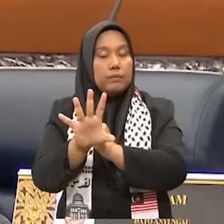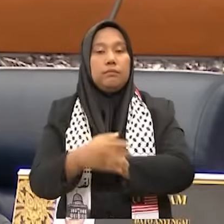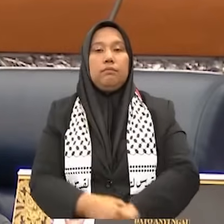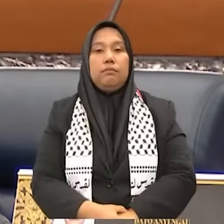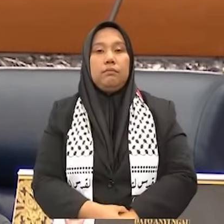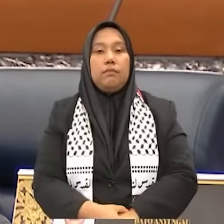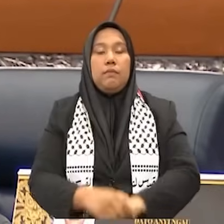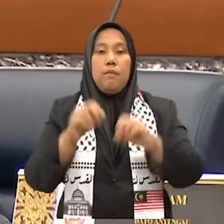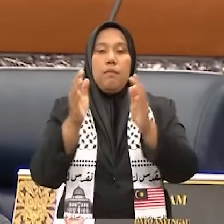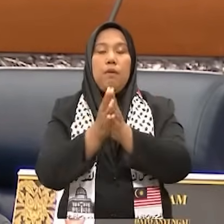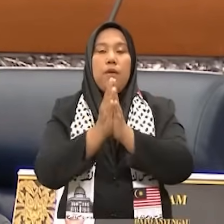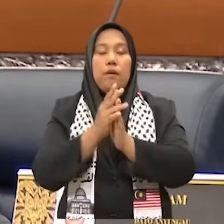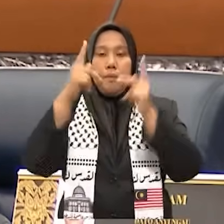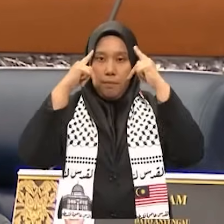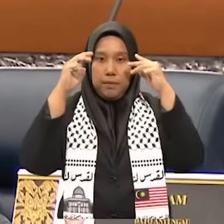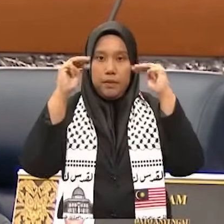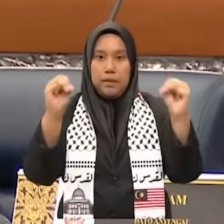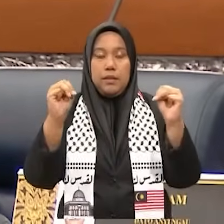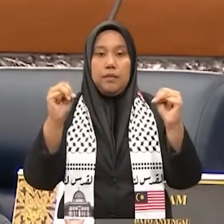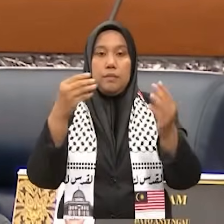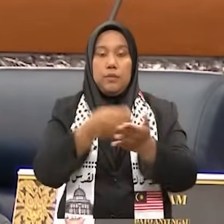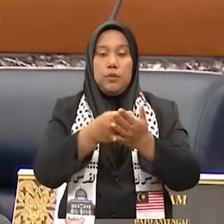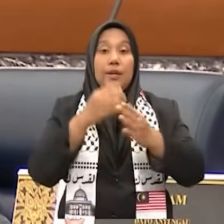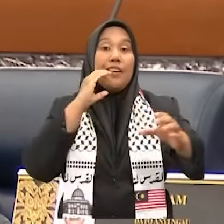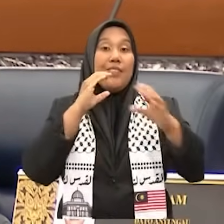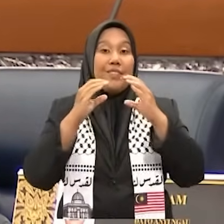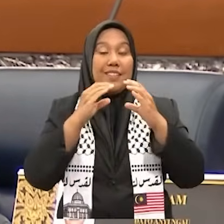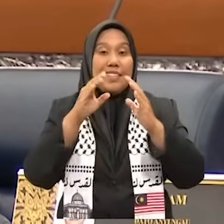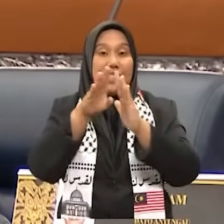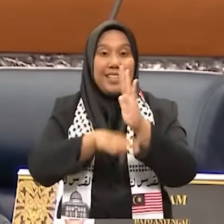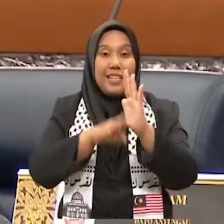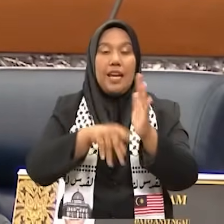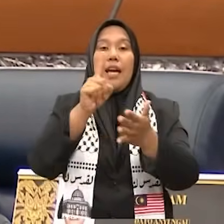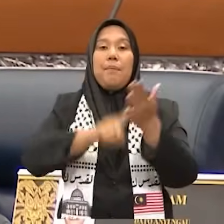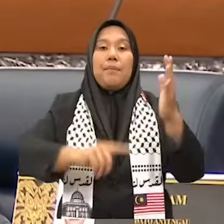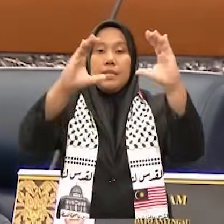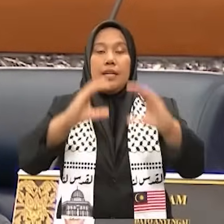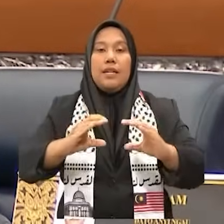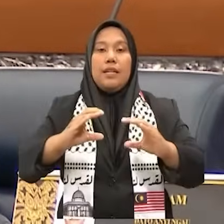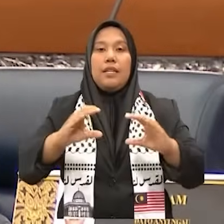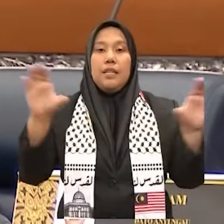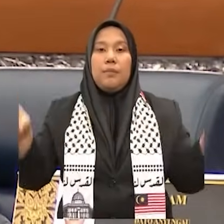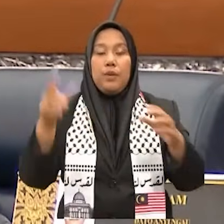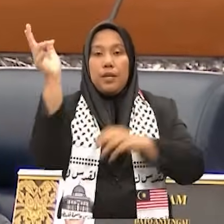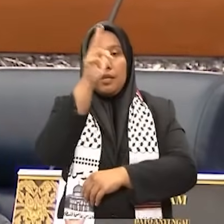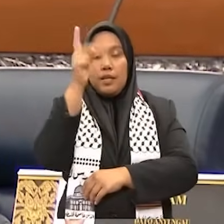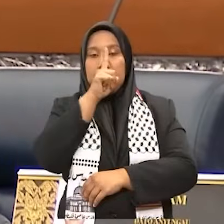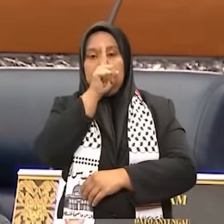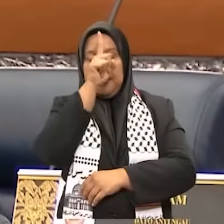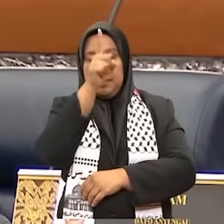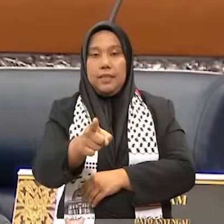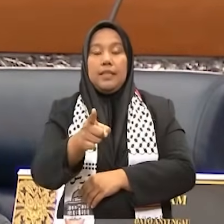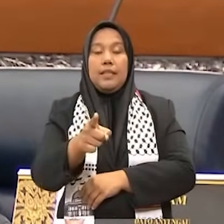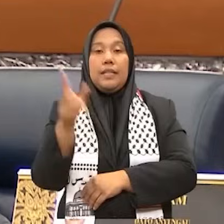Menteri menjelaskan sekiranya peruntukan komunikasi dikurangkan, apakah langkah yang diambil kerajaan dalam memastikan rakyat